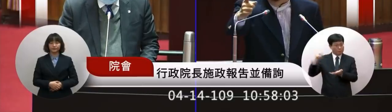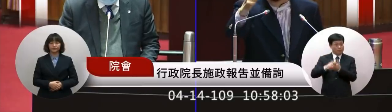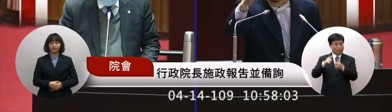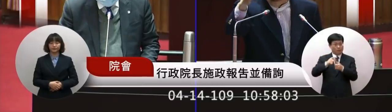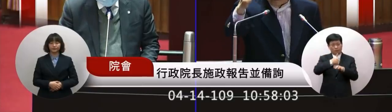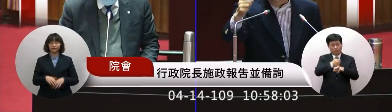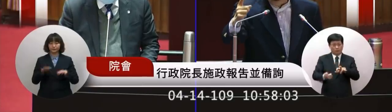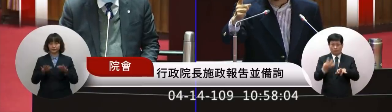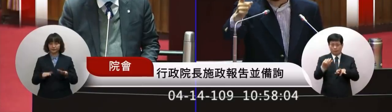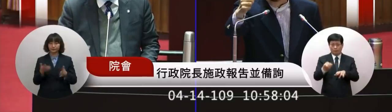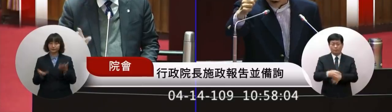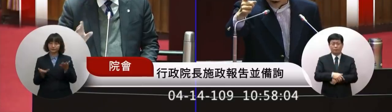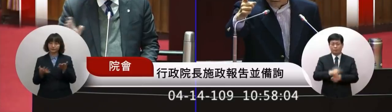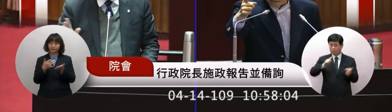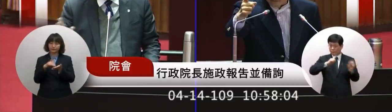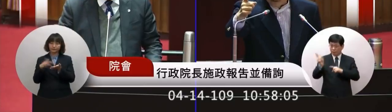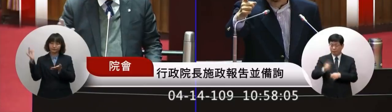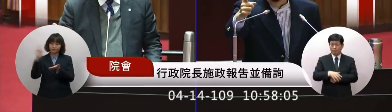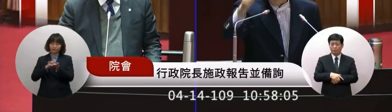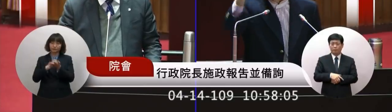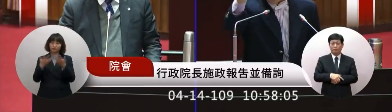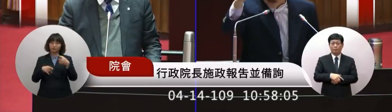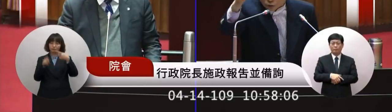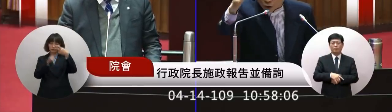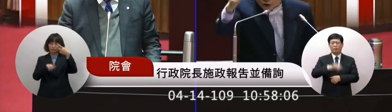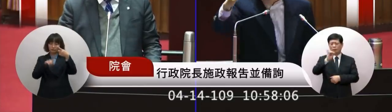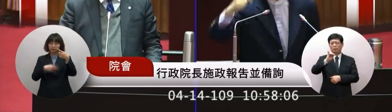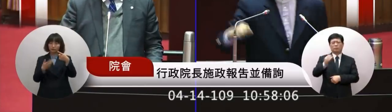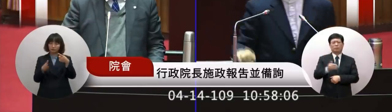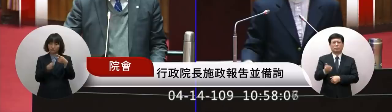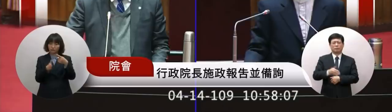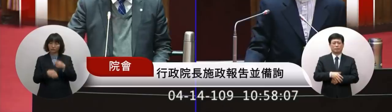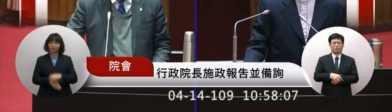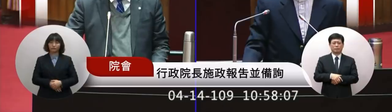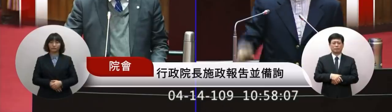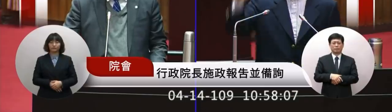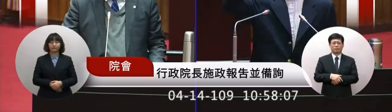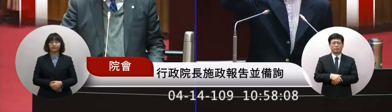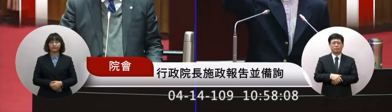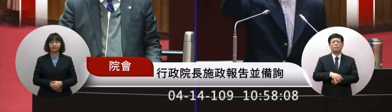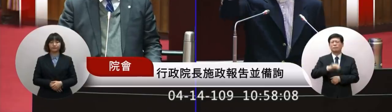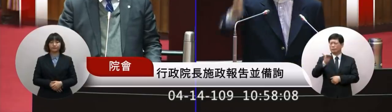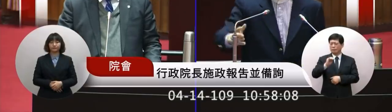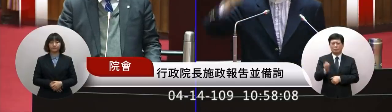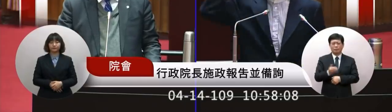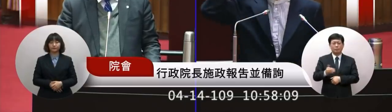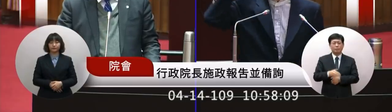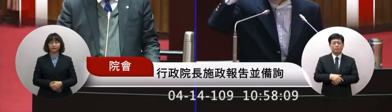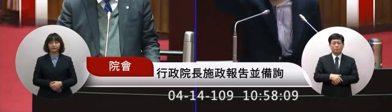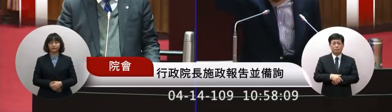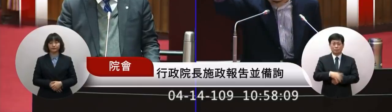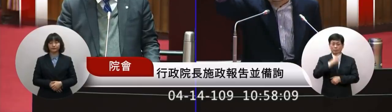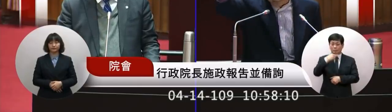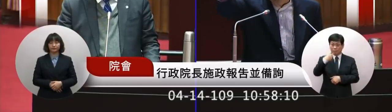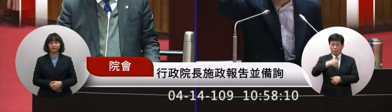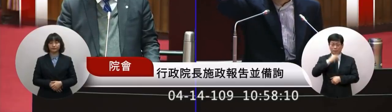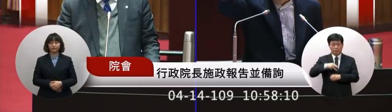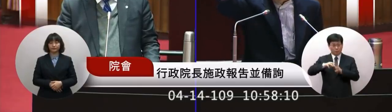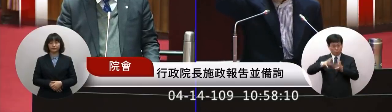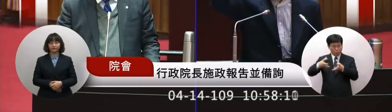大概多少人？ 目前大概 一天多少人？1000左右， 可能是 1000左右。 对， 1000左右是有报告出境